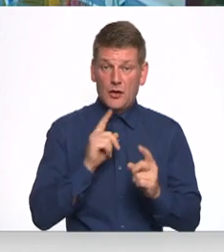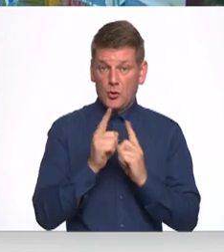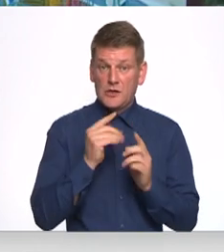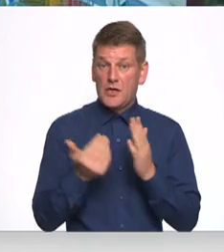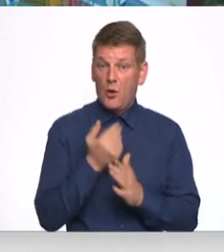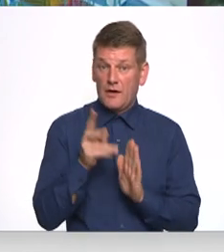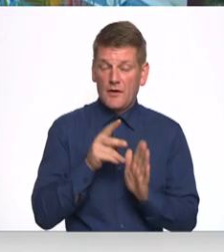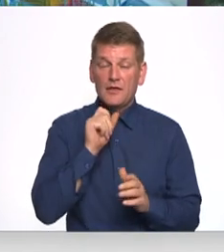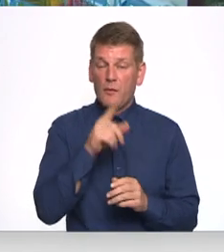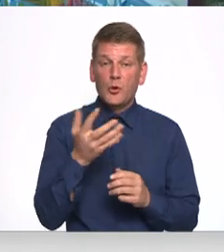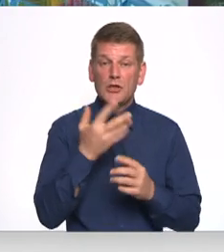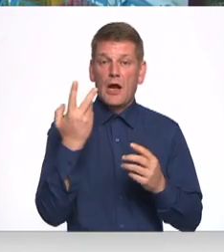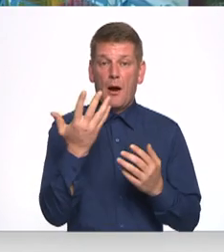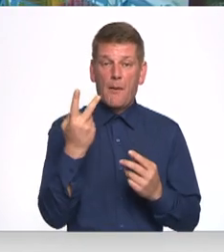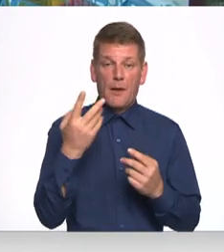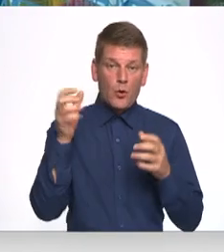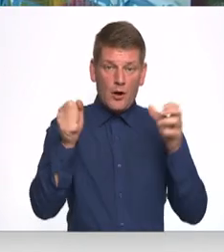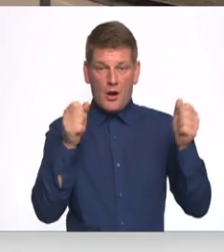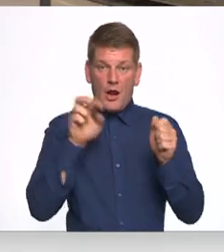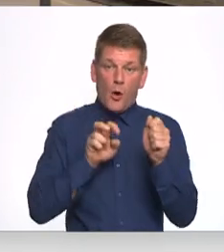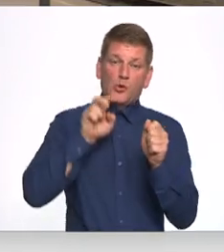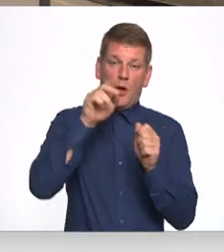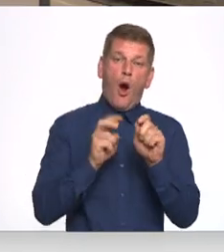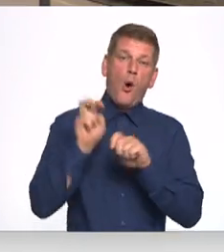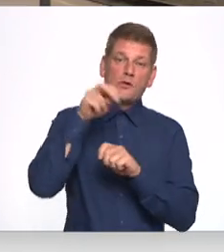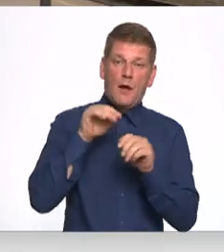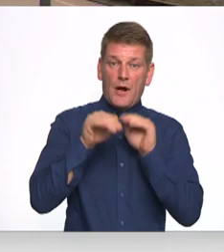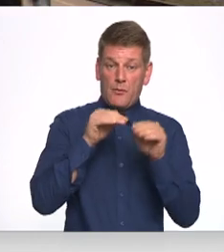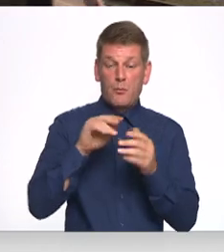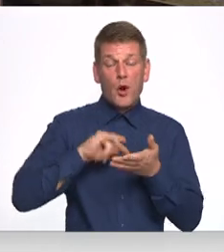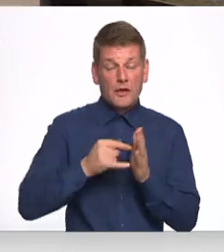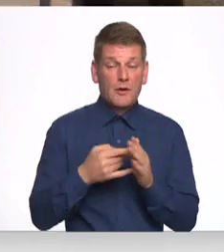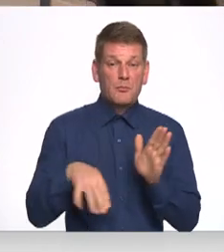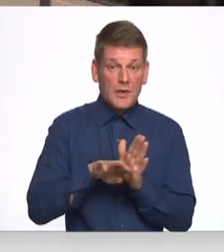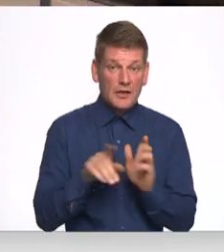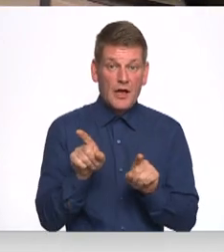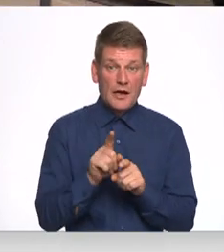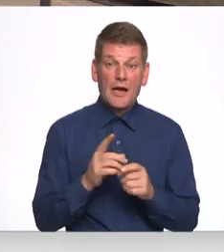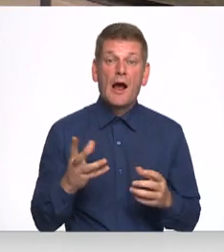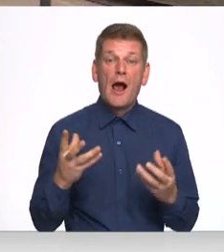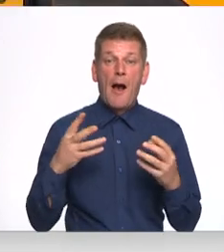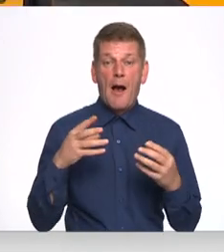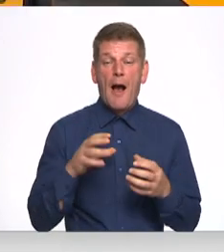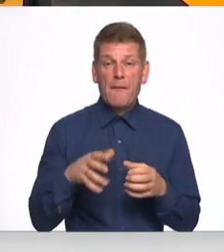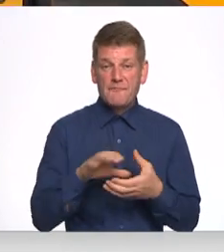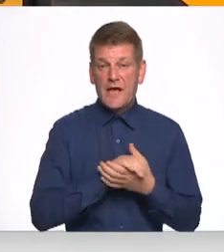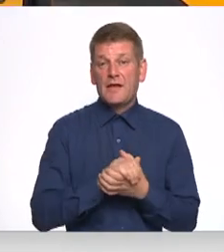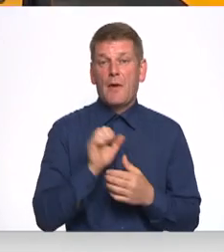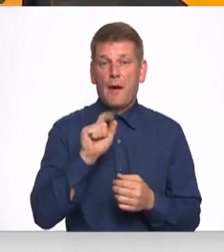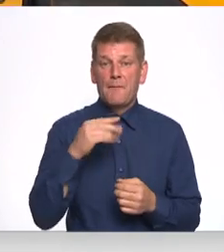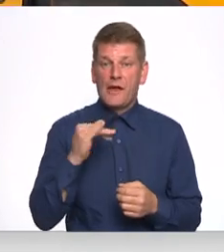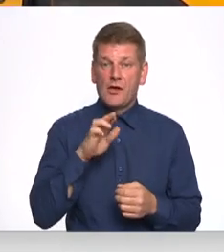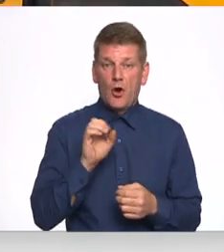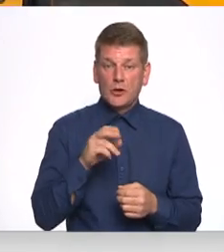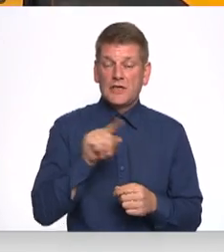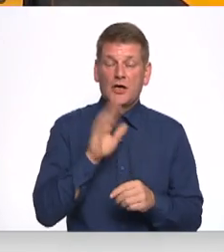vairs nebūs jāturās ar abām rokām, lai uzkāptu pa augstām kāpnēm. Projektēšanā piedalījās arī apvienība Aperons, kas uzstāja uz